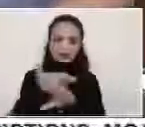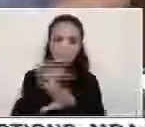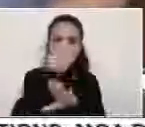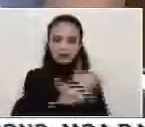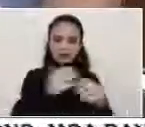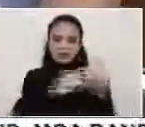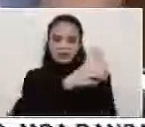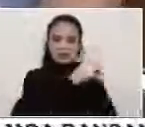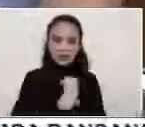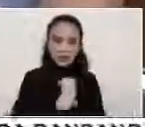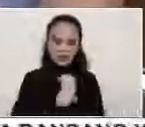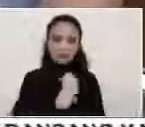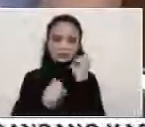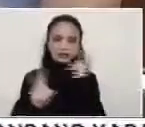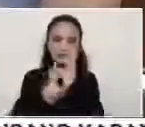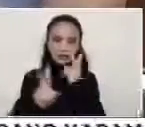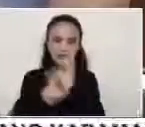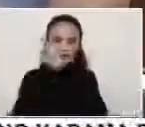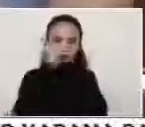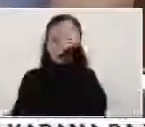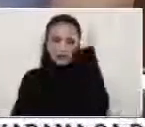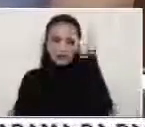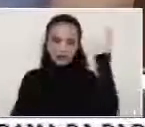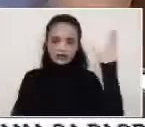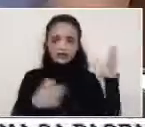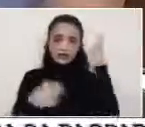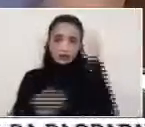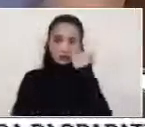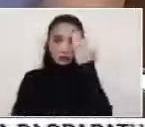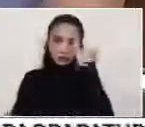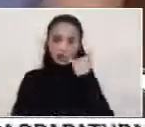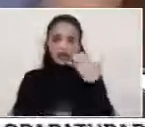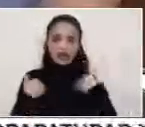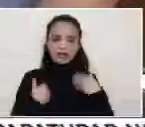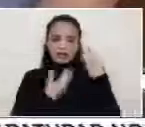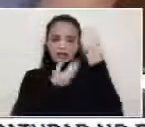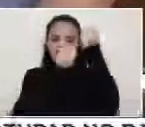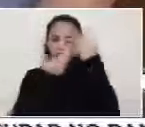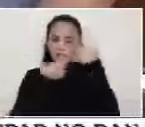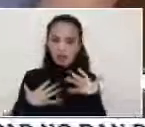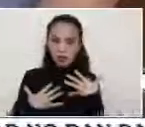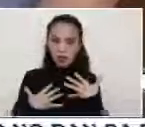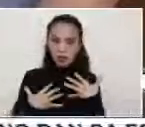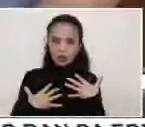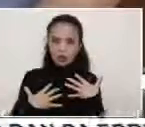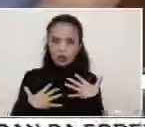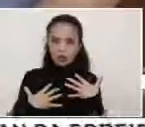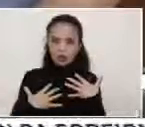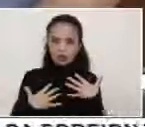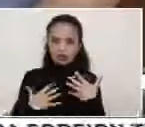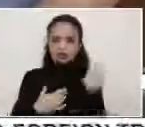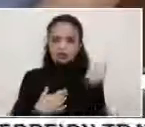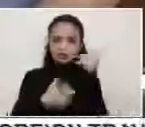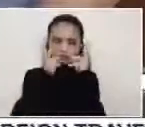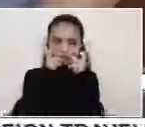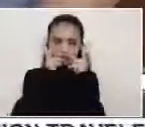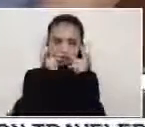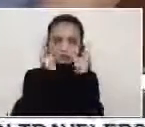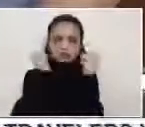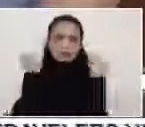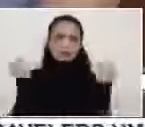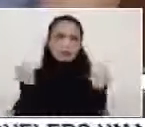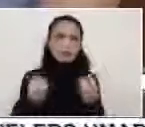Arestado naman ang tatlong kalalakihan na lantarang nagbebenta ng illegal at droga sa likod mismo ng Barangay Hall dyan sa Caloocan